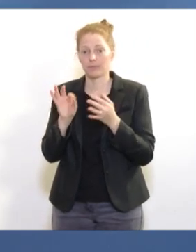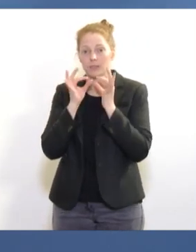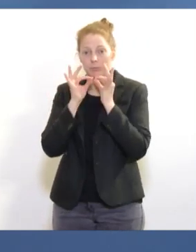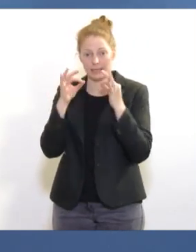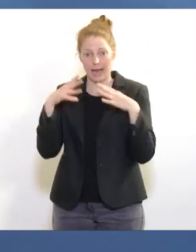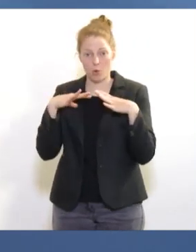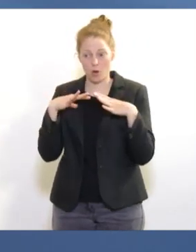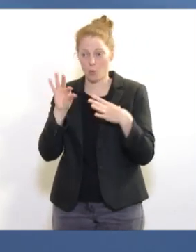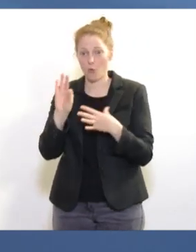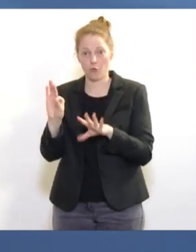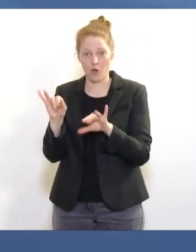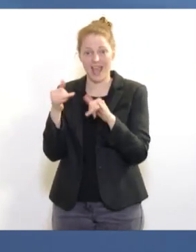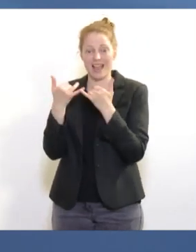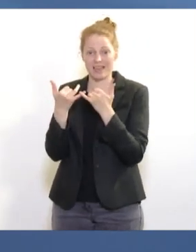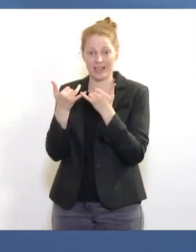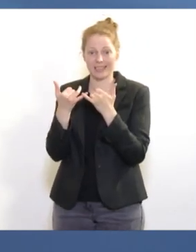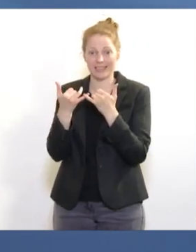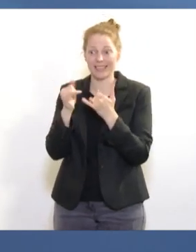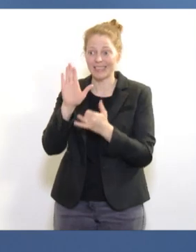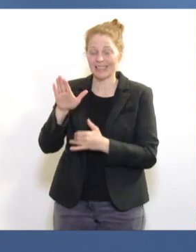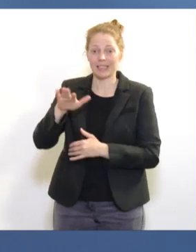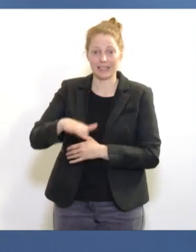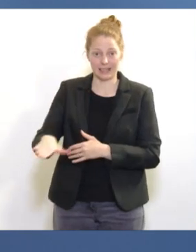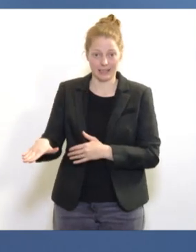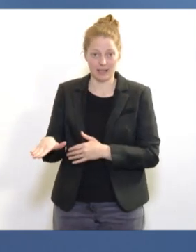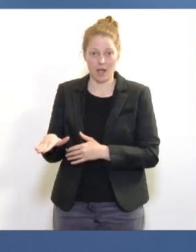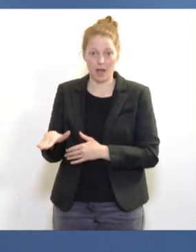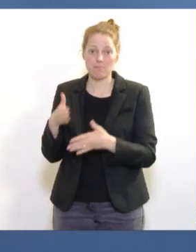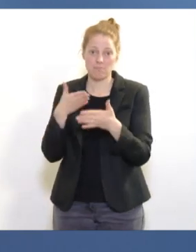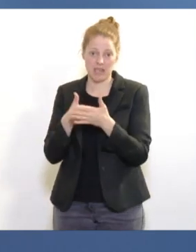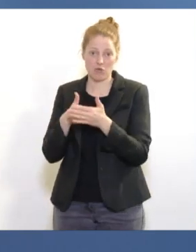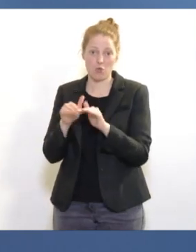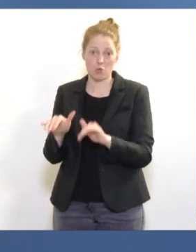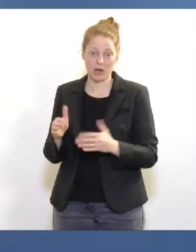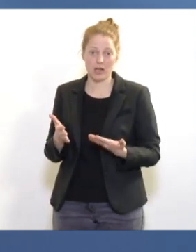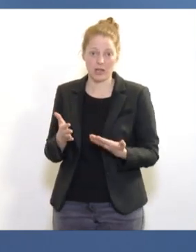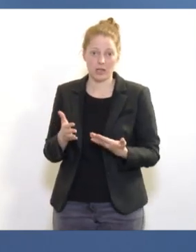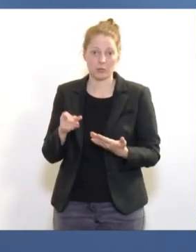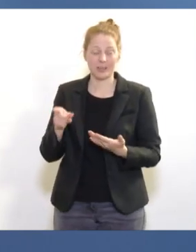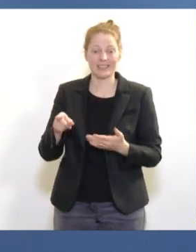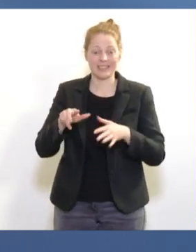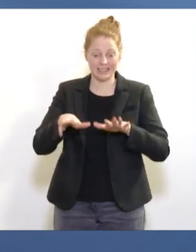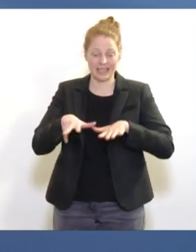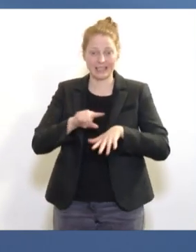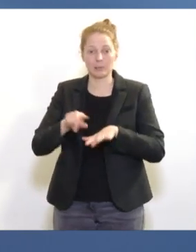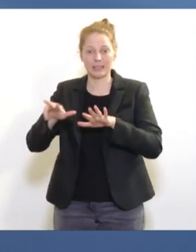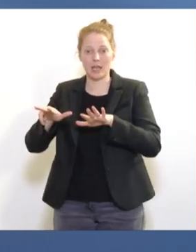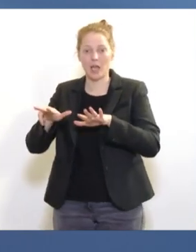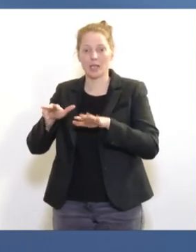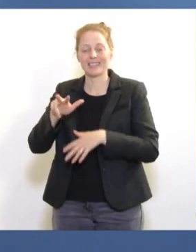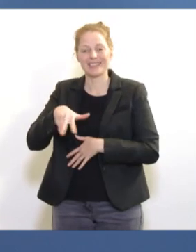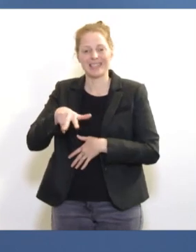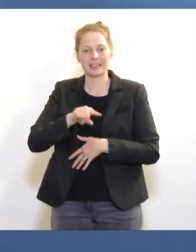abgemacht für Eltern von handicapierten Kindern zwischen 13 und 18 Jahren. Und da war es die Obligation, dass die Kinder